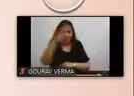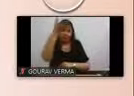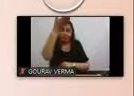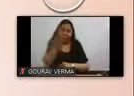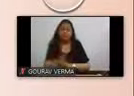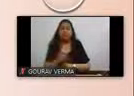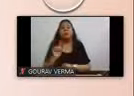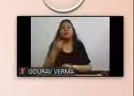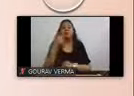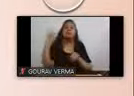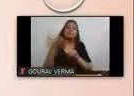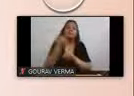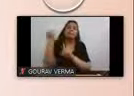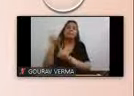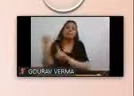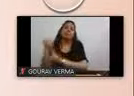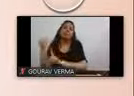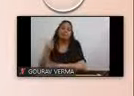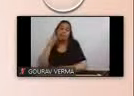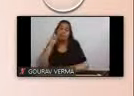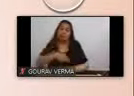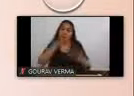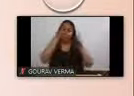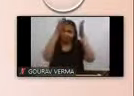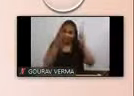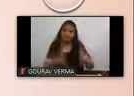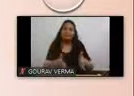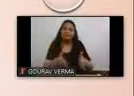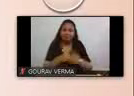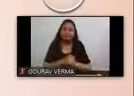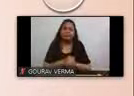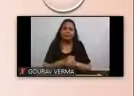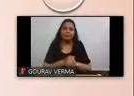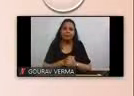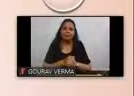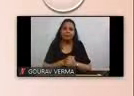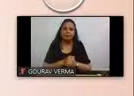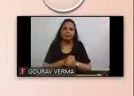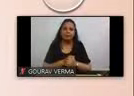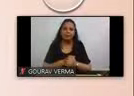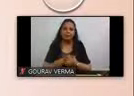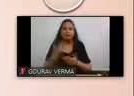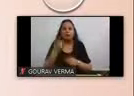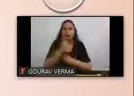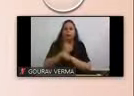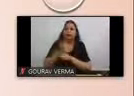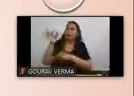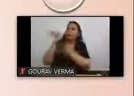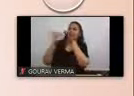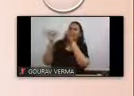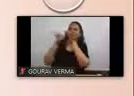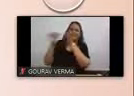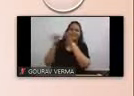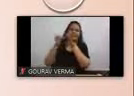होगी, थोड़ा ध्यान देना होगा. इट्स नॉट कि टीचर जो समझा रही है या जो भी शैडो टीचर जो समझा रही